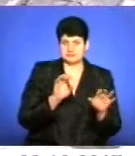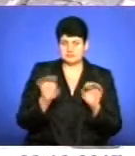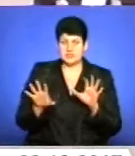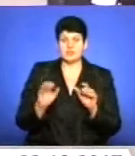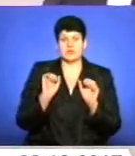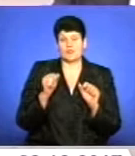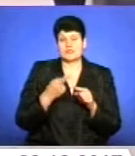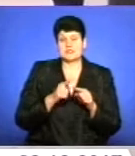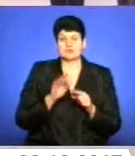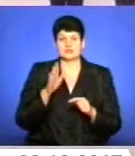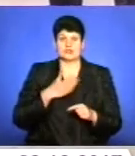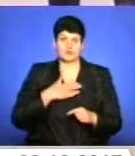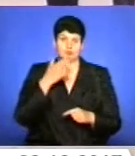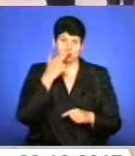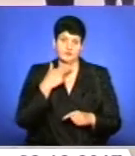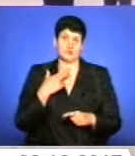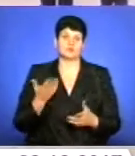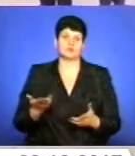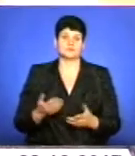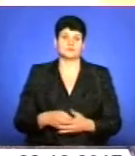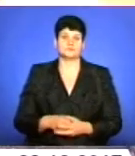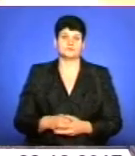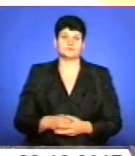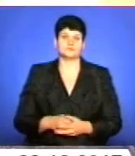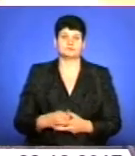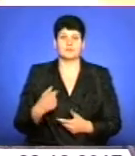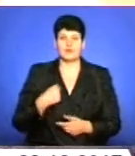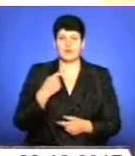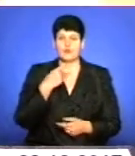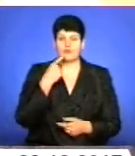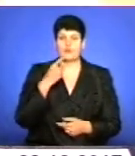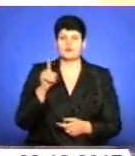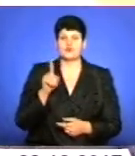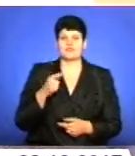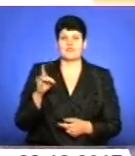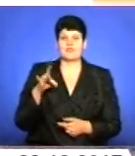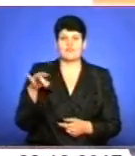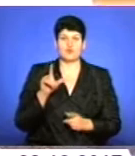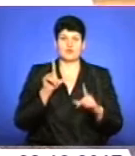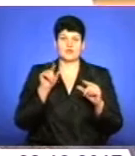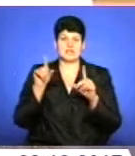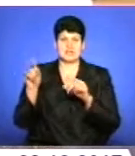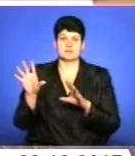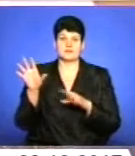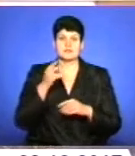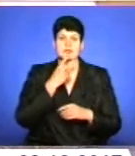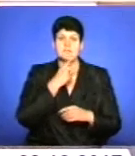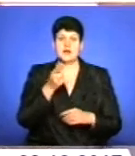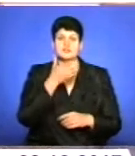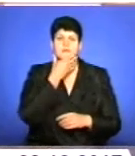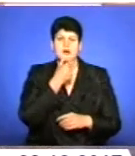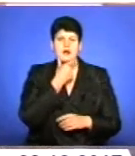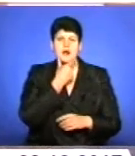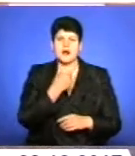нарешті нашою звичкою і навіть традицією? Ми кажемо, що ми в Європу їздимо, все бачимо, як там все гарно,